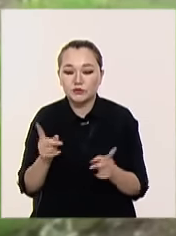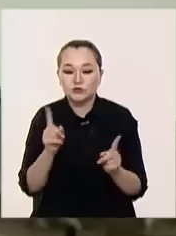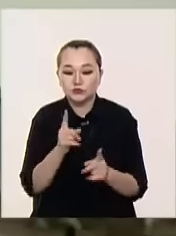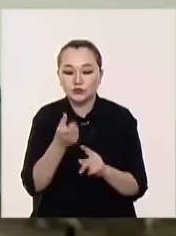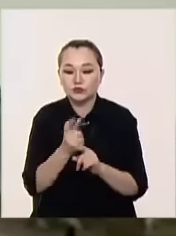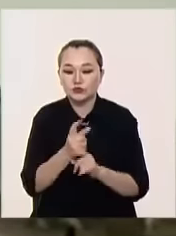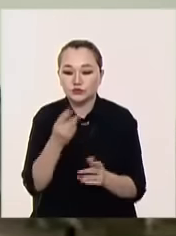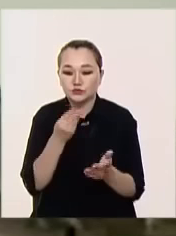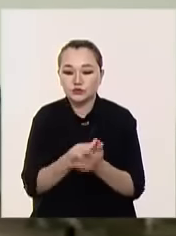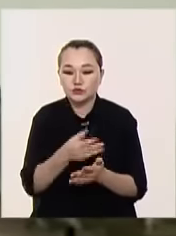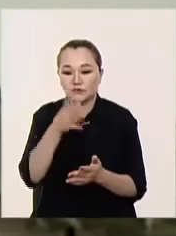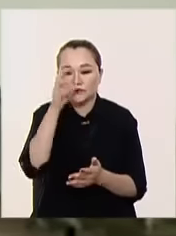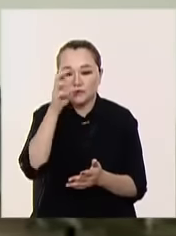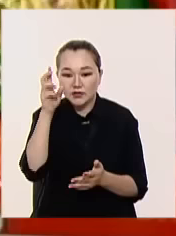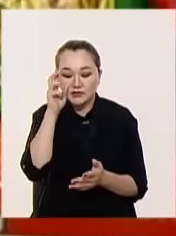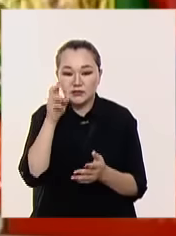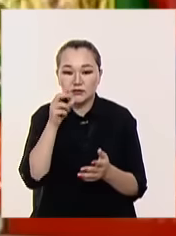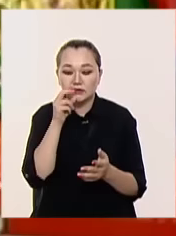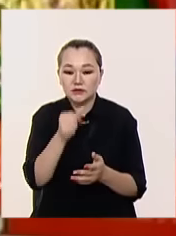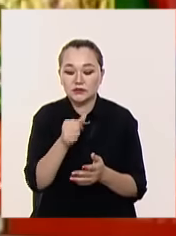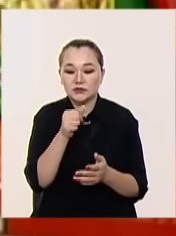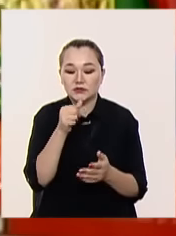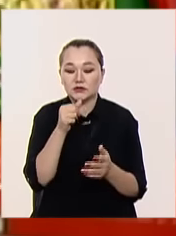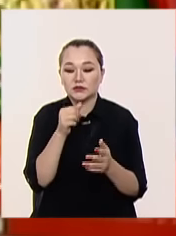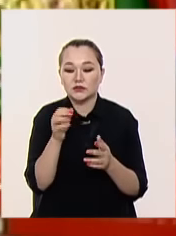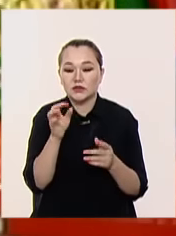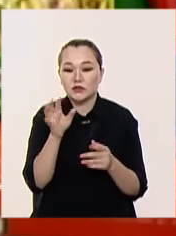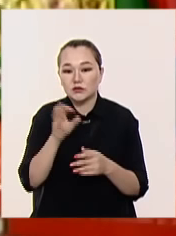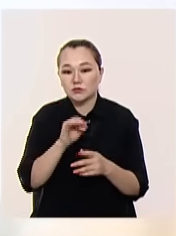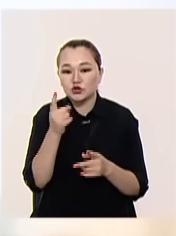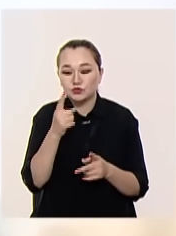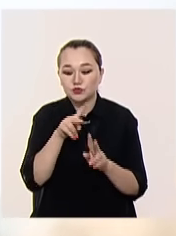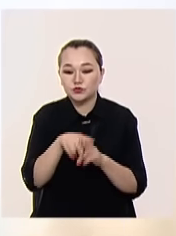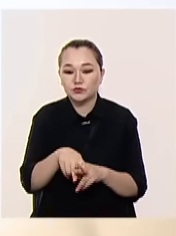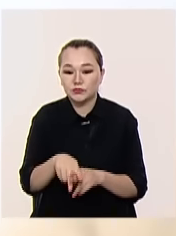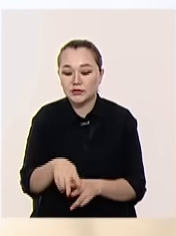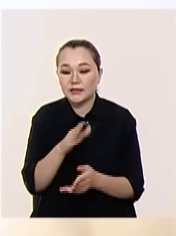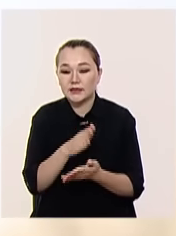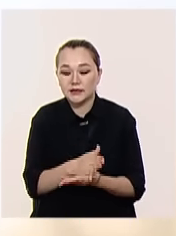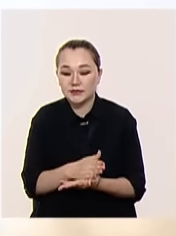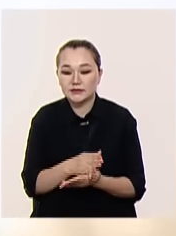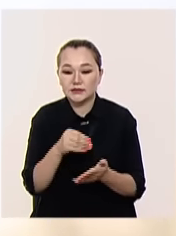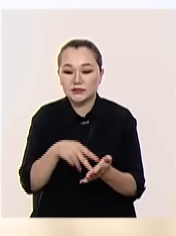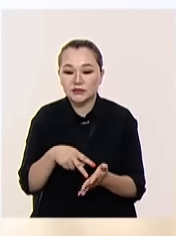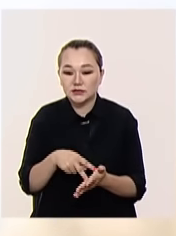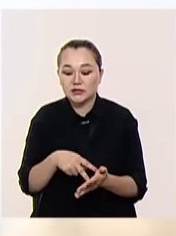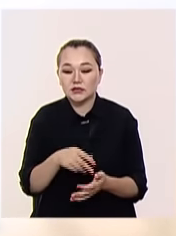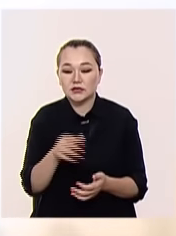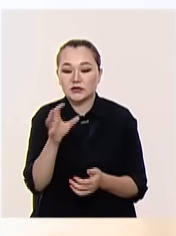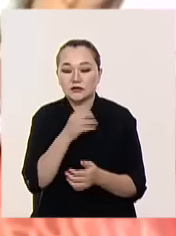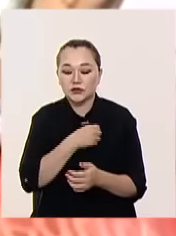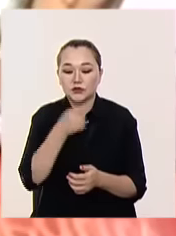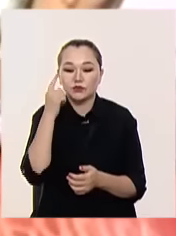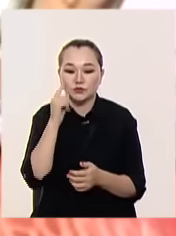қымбат. Үкімет дәрілерді сандықтан балауды не себепті міндеттеп жатыр? Уақыт жетпегенде біз басқа адам жалдауымыз керек